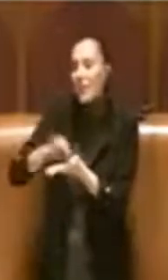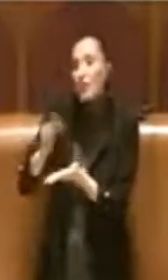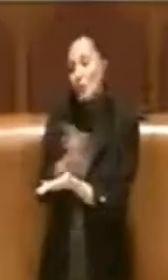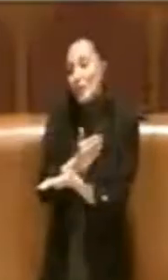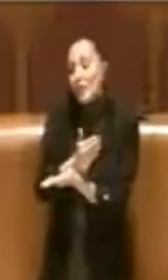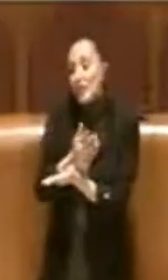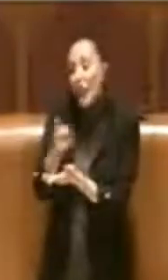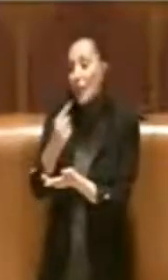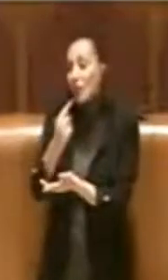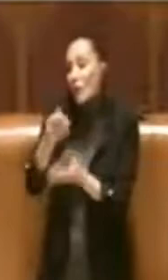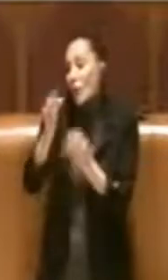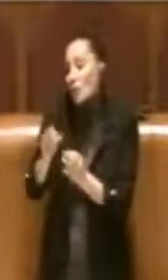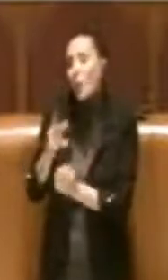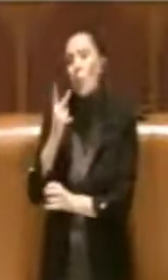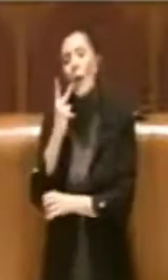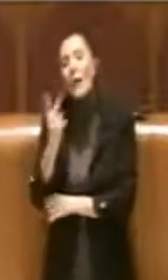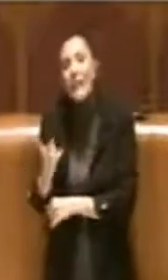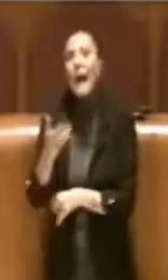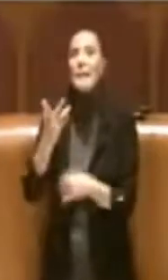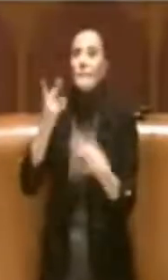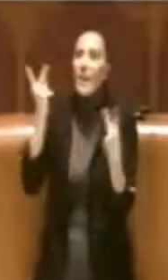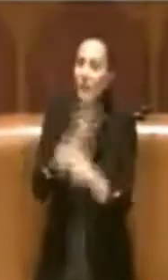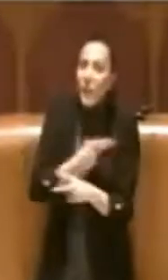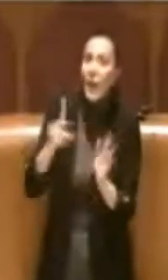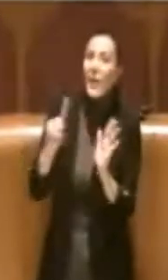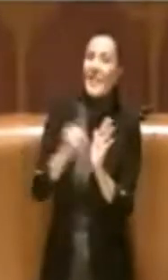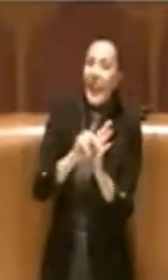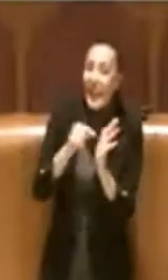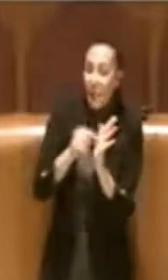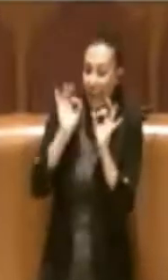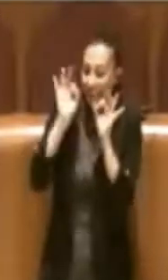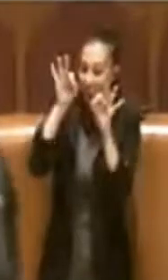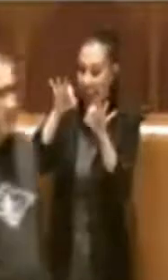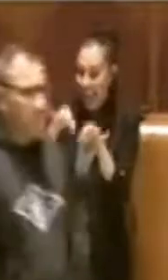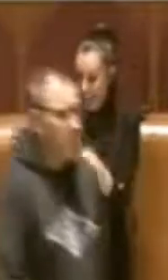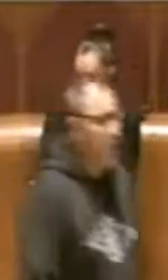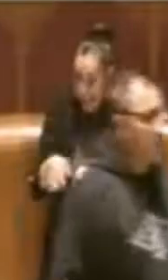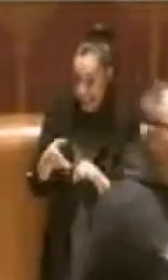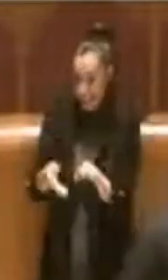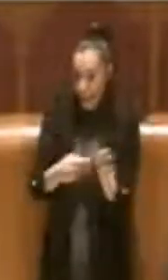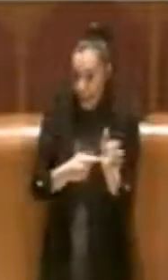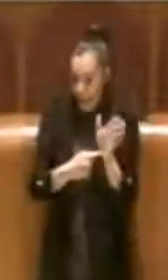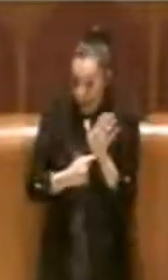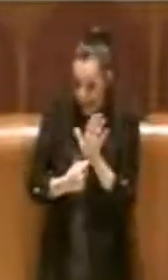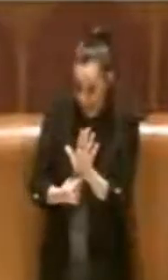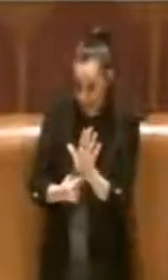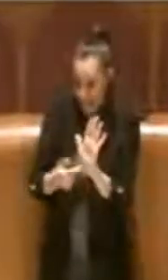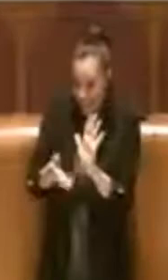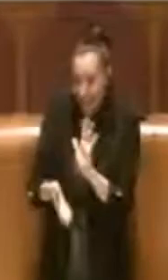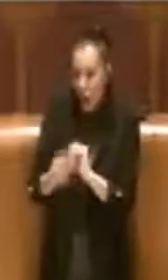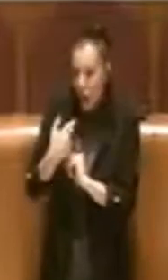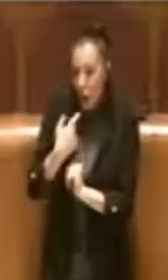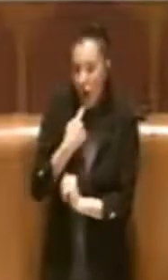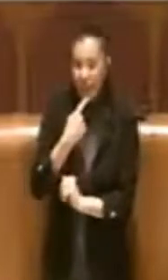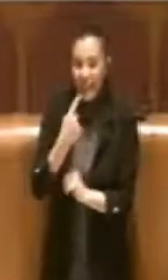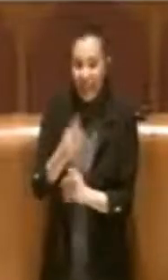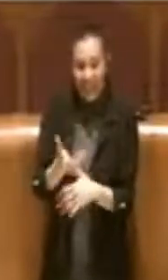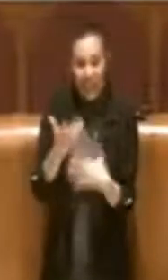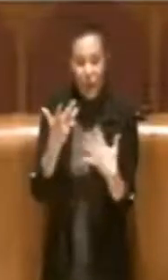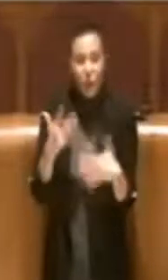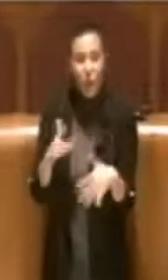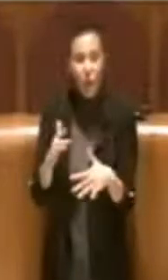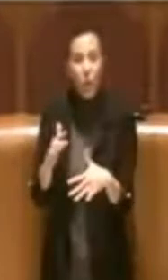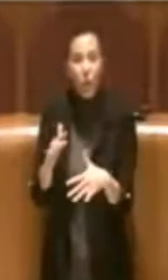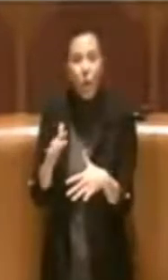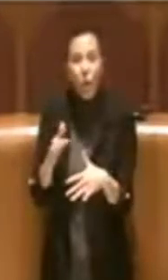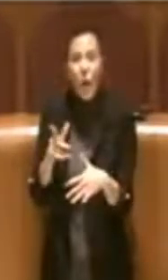questo: guardate, effettivamente questa delibera che arriva, che presentate, tra l'altro ho già detto che è stata insomma,